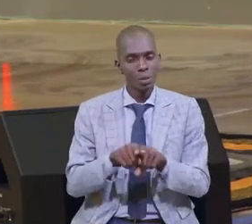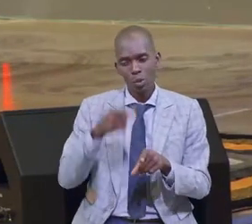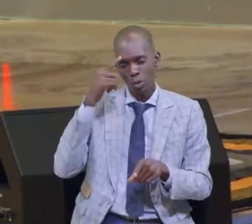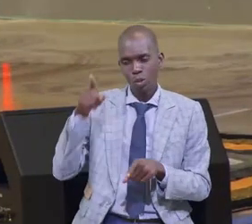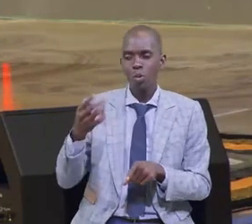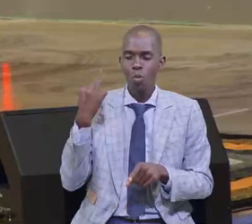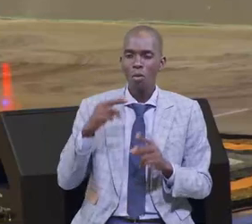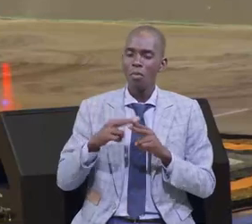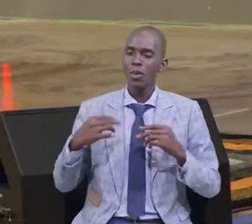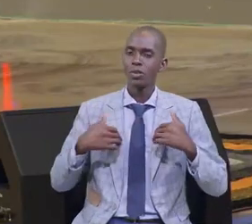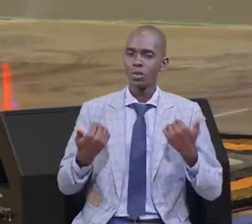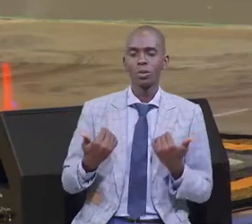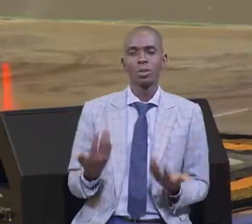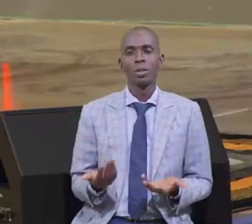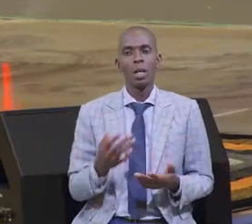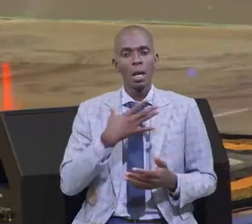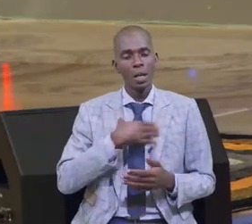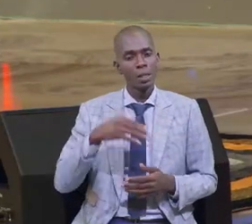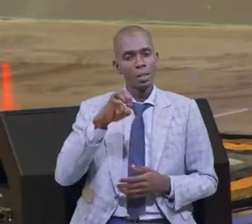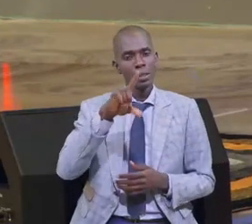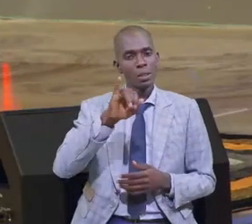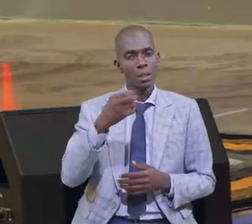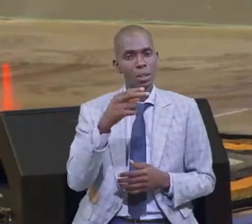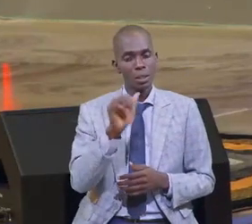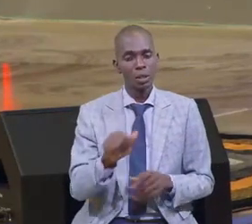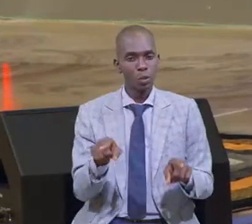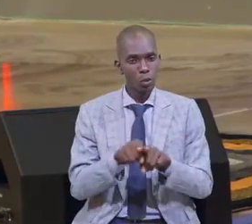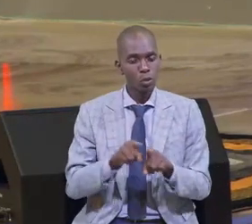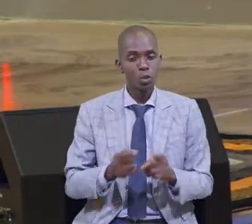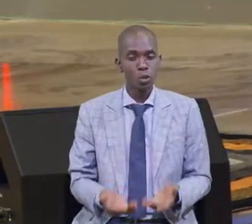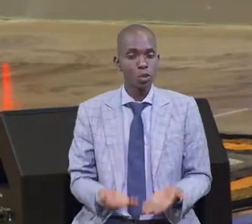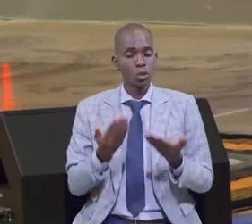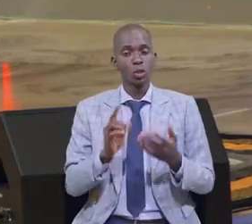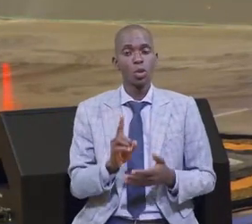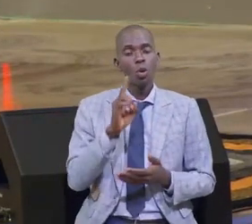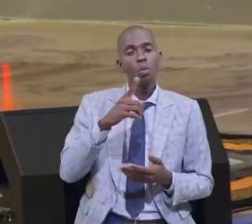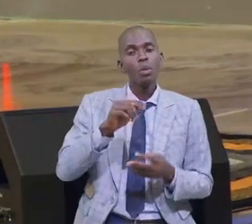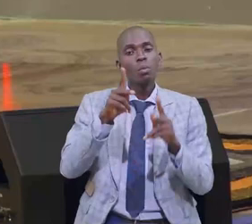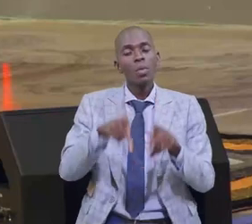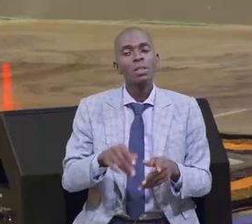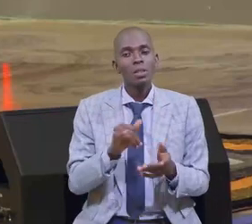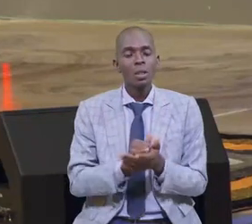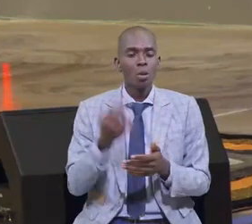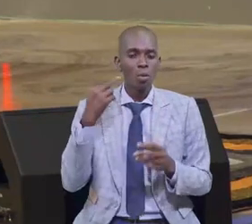personne qu'il a ressuscité, c'était la mort prématurée. Ils ont ressuscité des gens qui ont